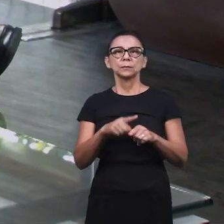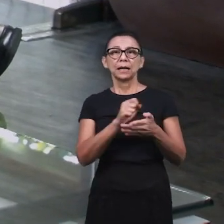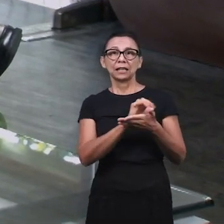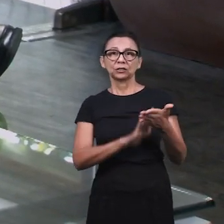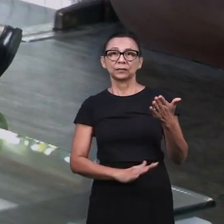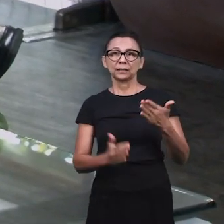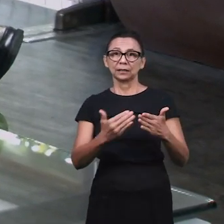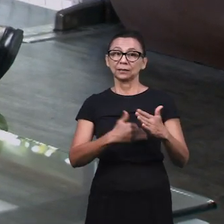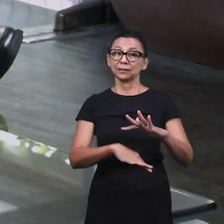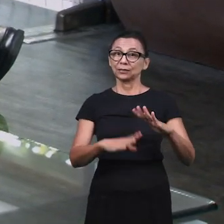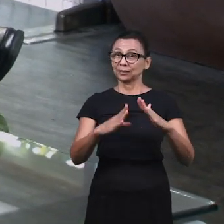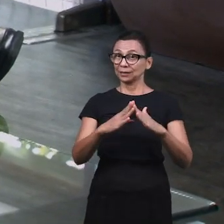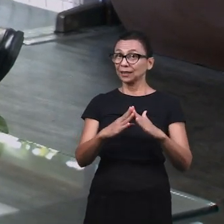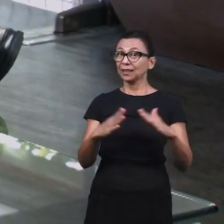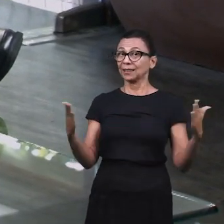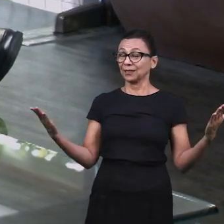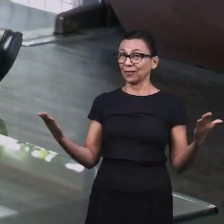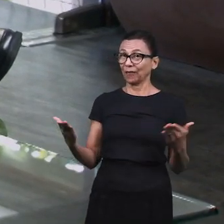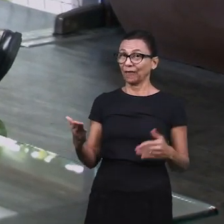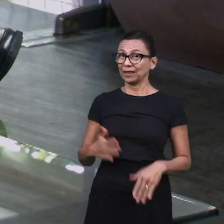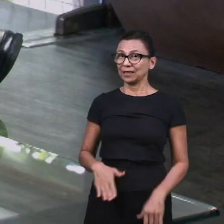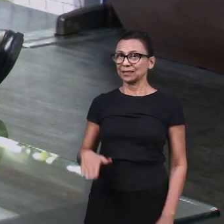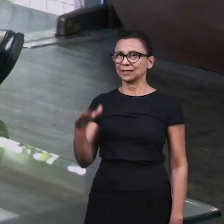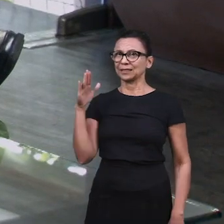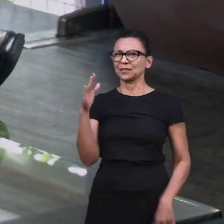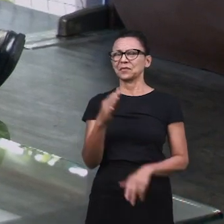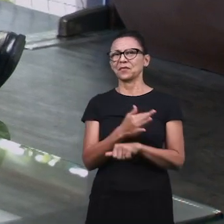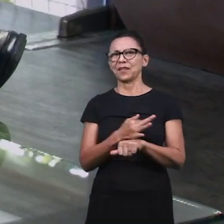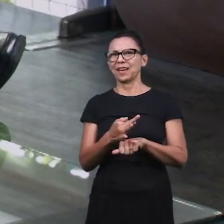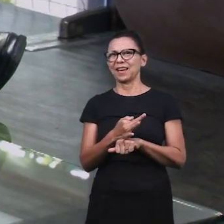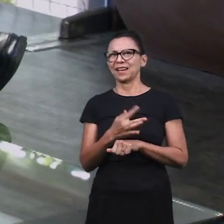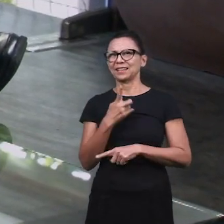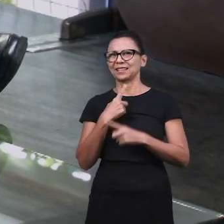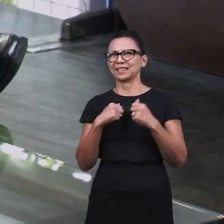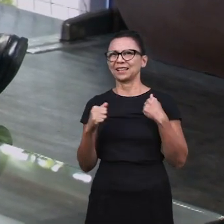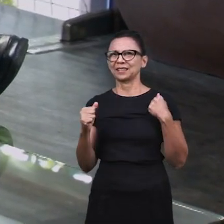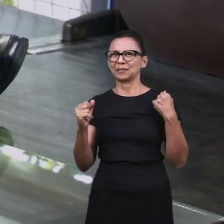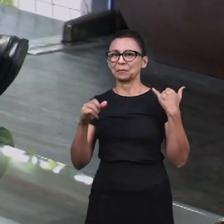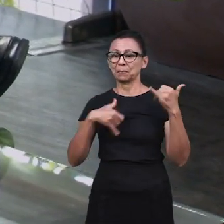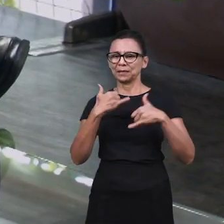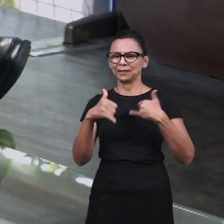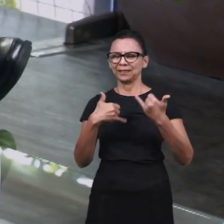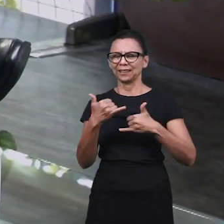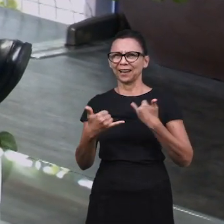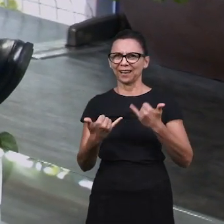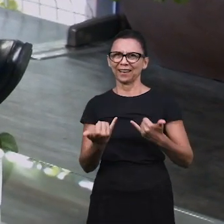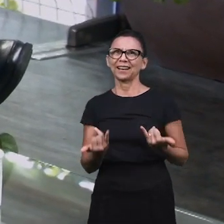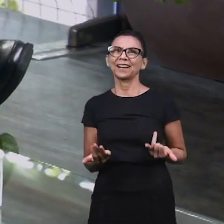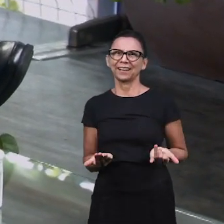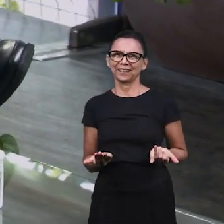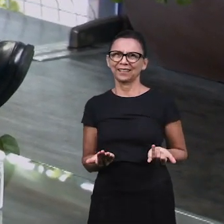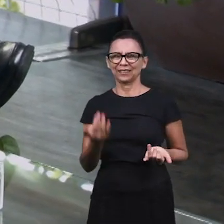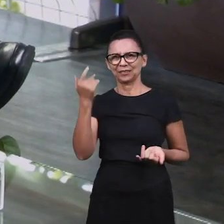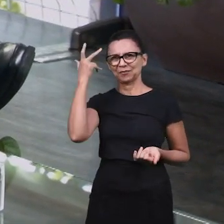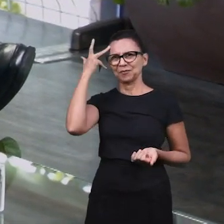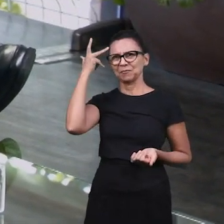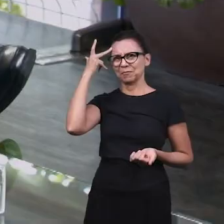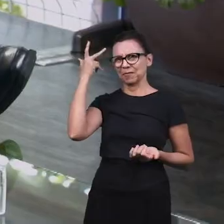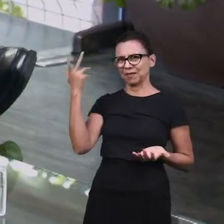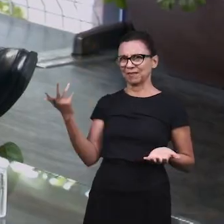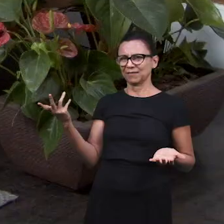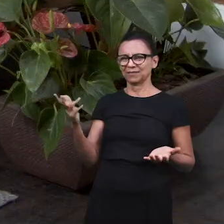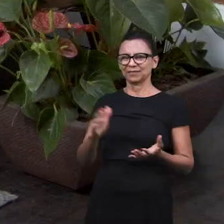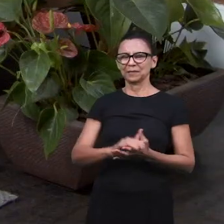tâches domestiques. Mais aujourd'hui, nos enfants sont en vacances, veulent jouer, vivre leur enfance. Rien de